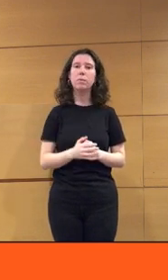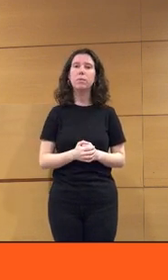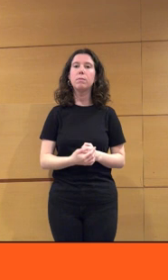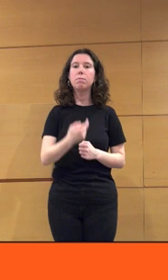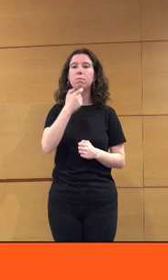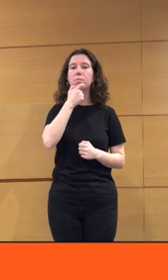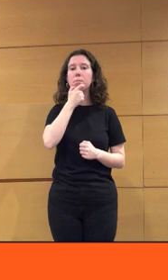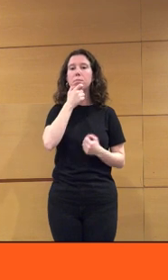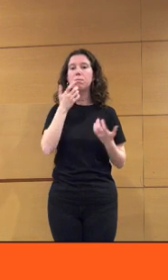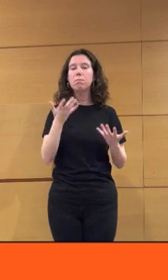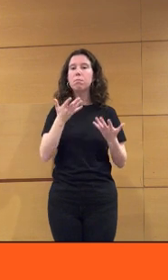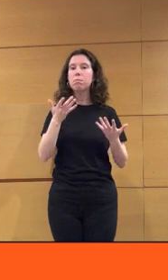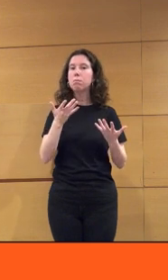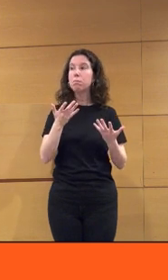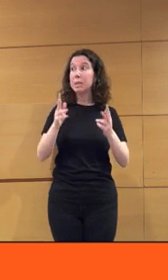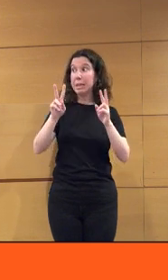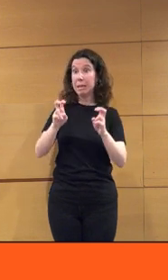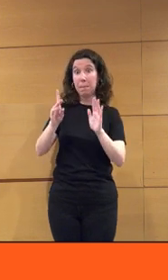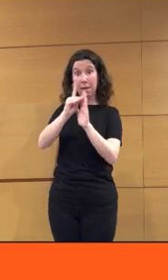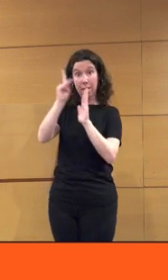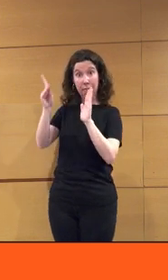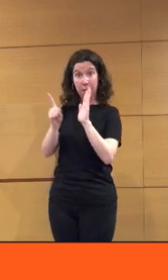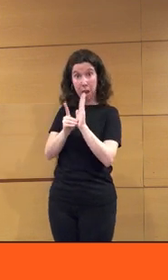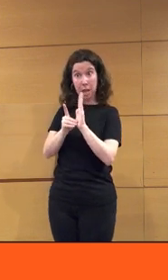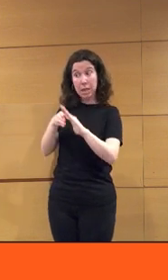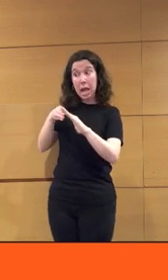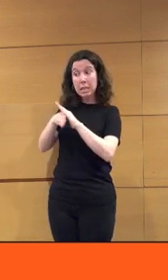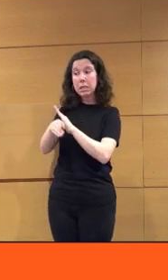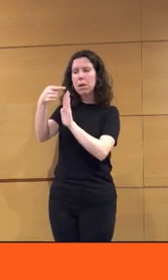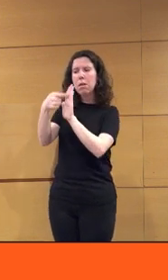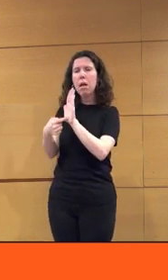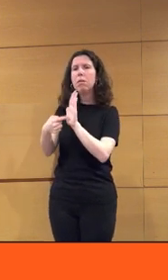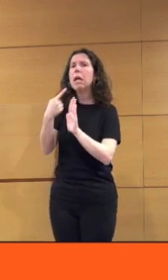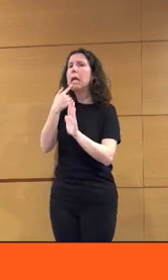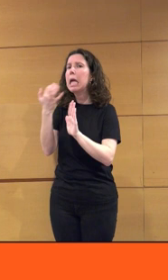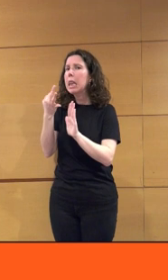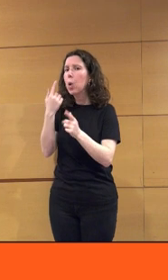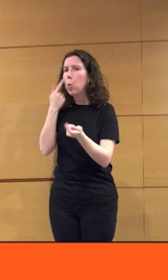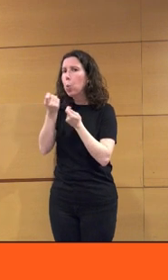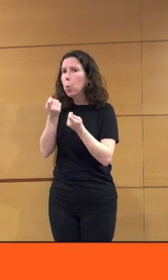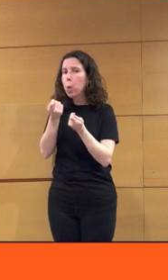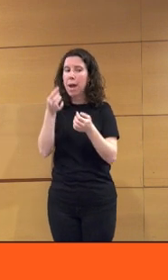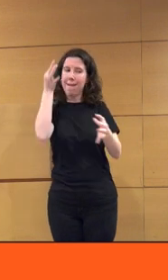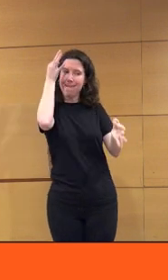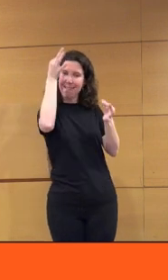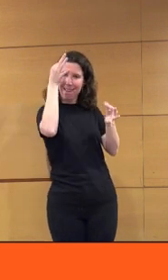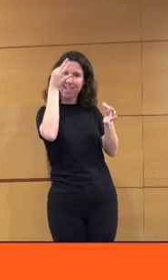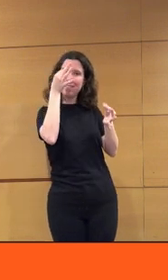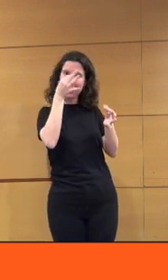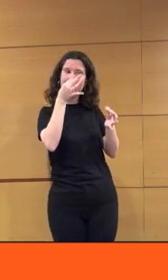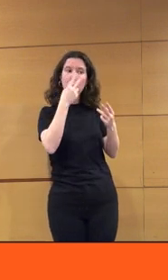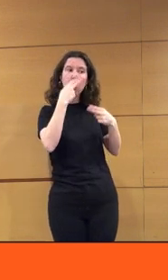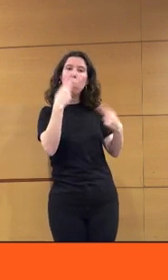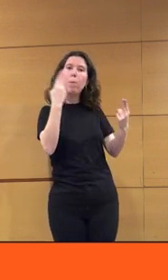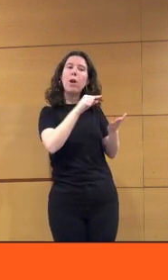incorporar una mica què és el que incorpora aquest decret d'accessibilitat. Regula el compliment dels requisits en la contractació pública.